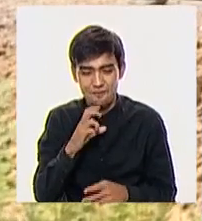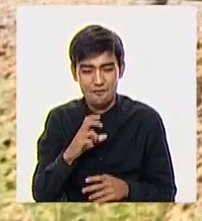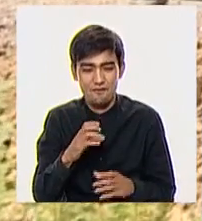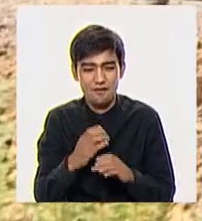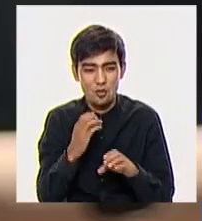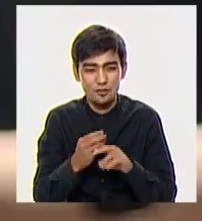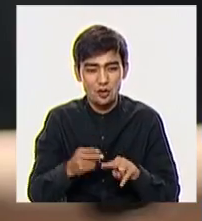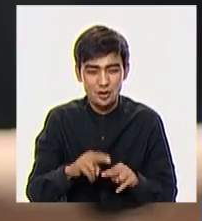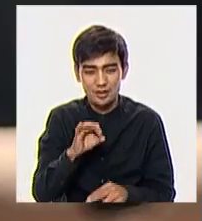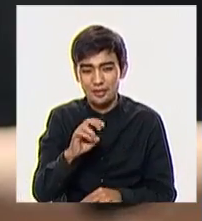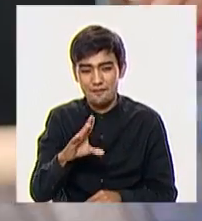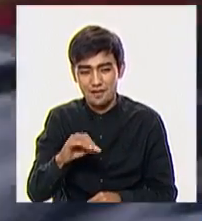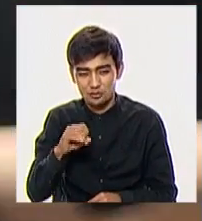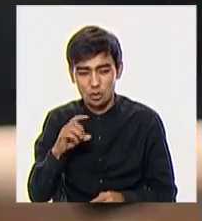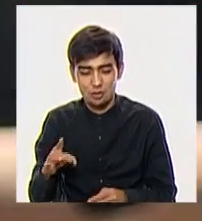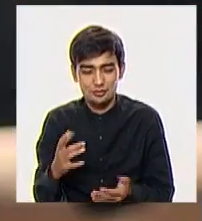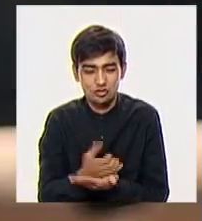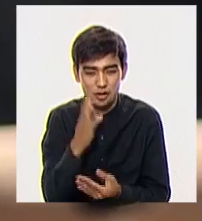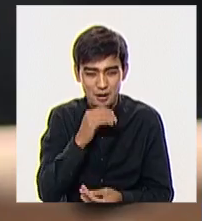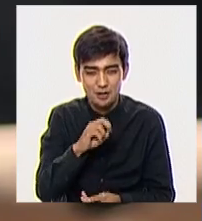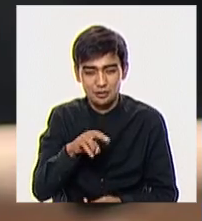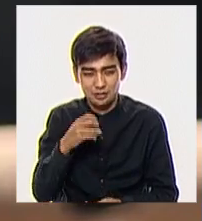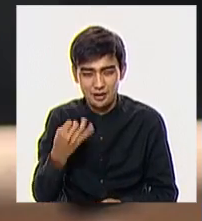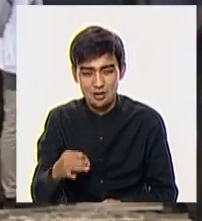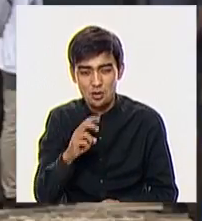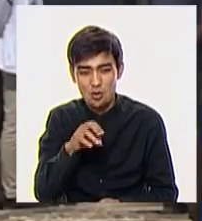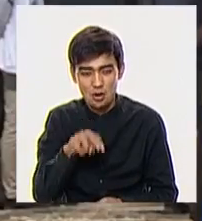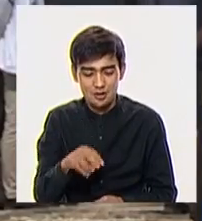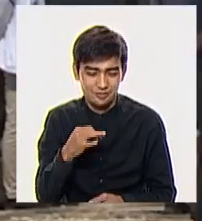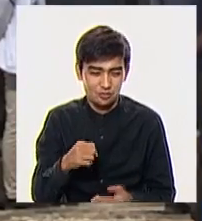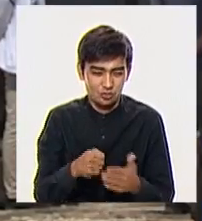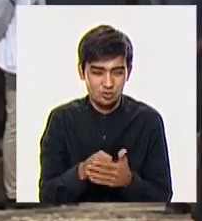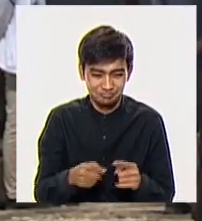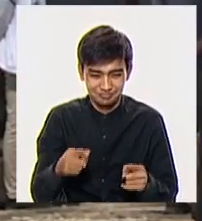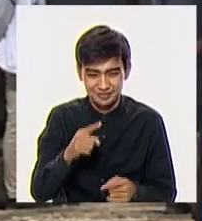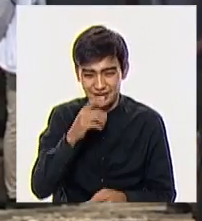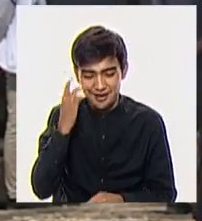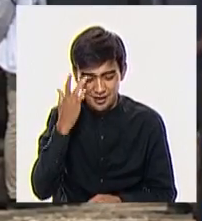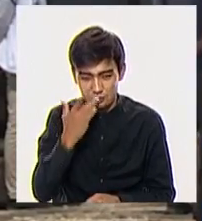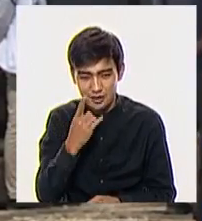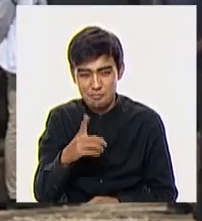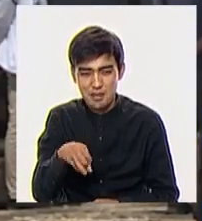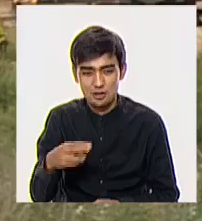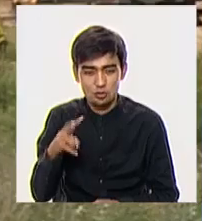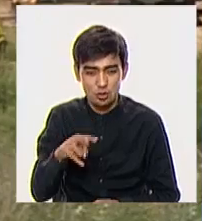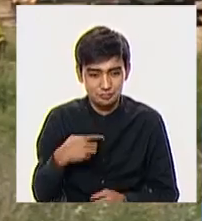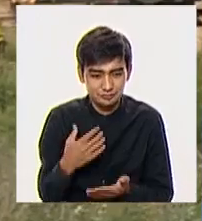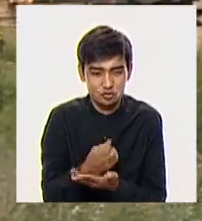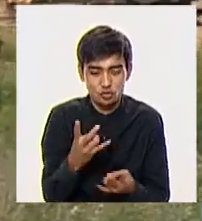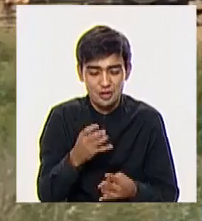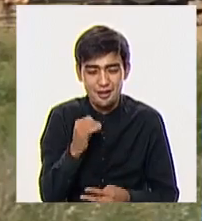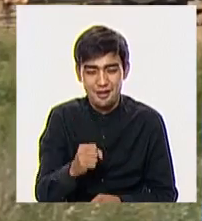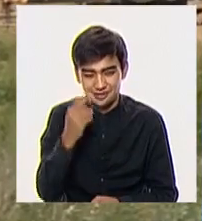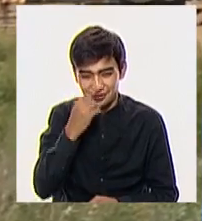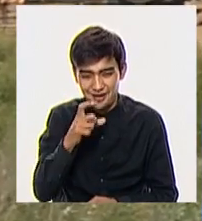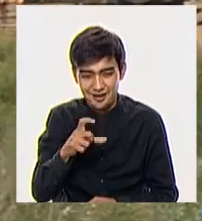қаржы құятын инвестор да табылып қалар. Өйткені Алтай Көлгінов биыл жаздың соңына дейін 1 миллиард долларды табамыз деп мәлімдеді. Айта кетейік, Астана